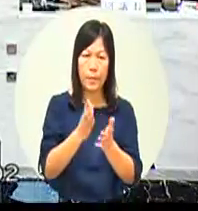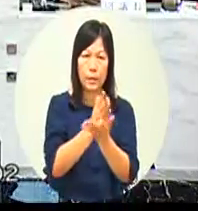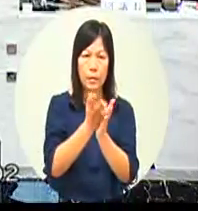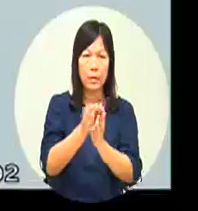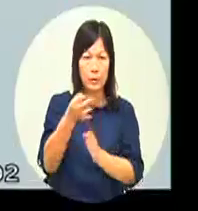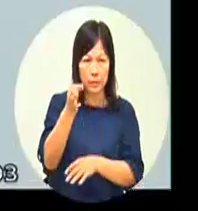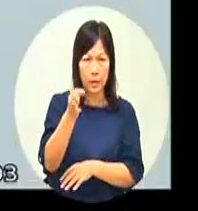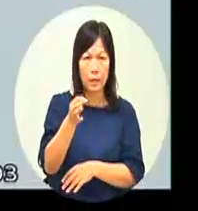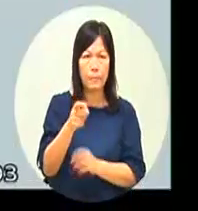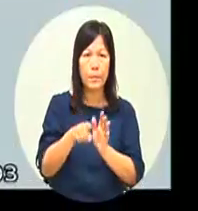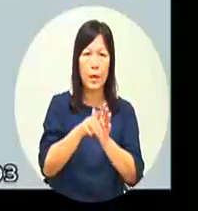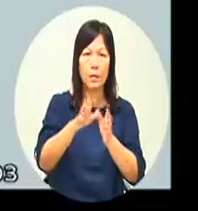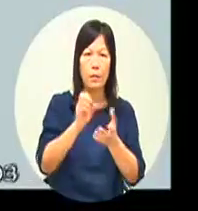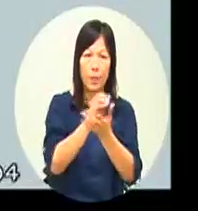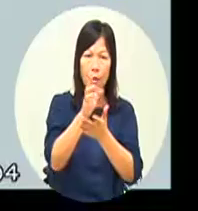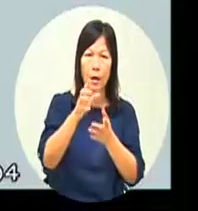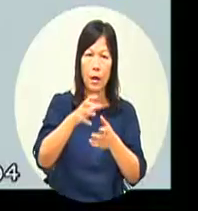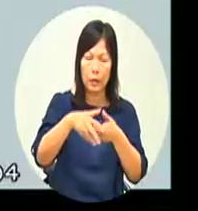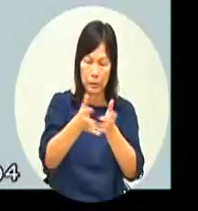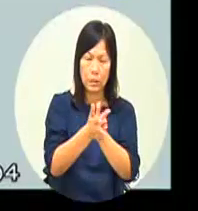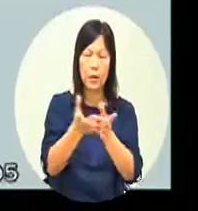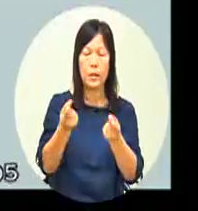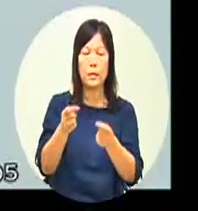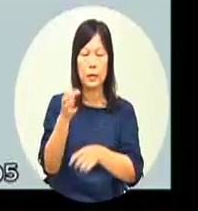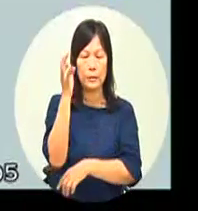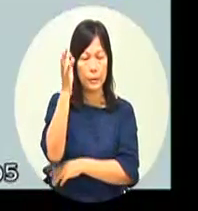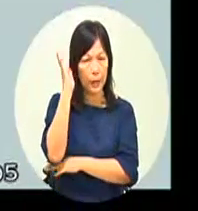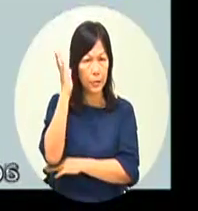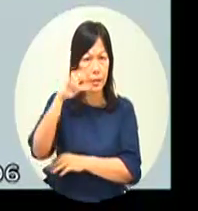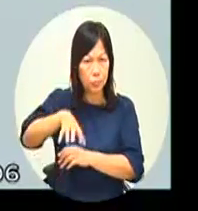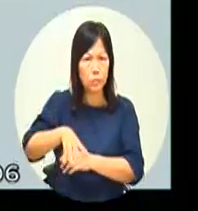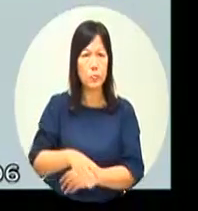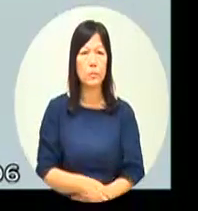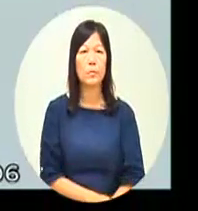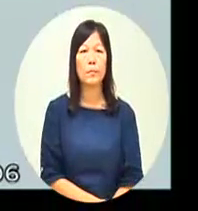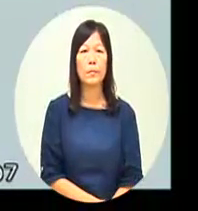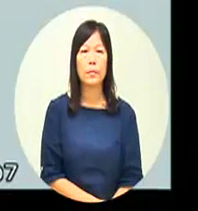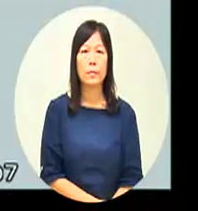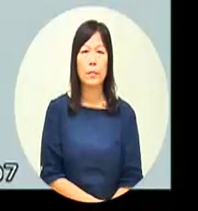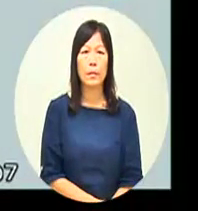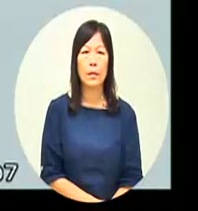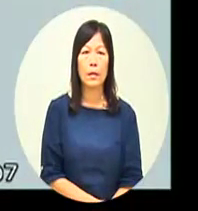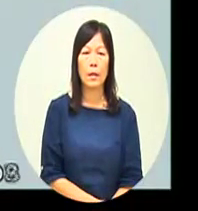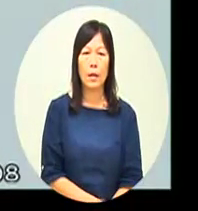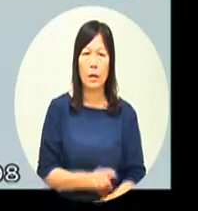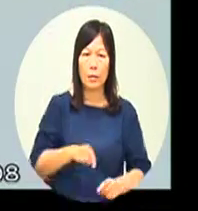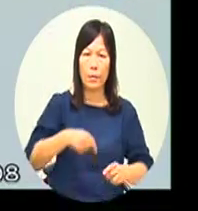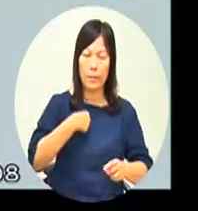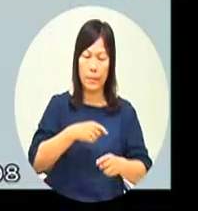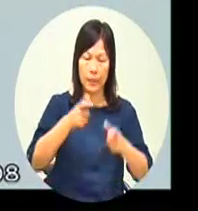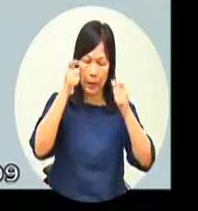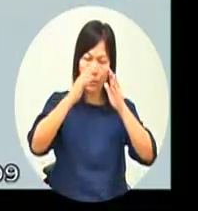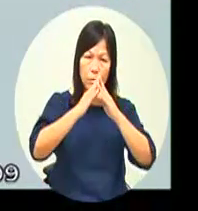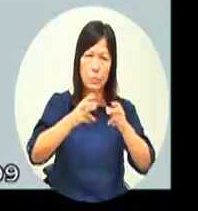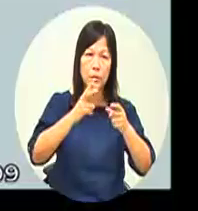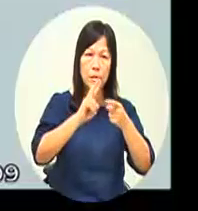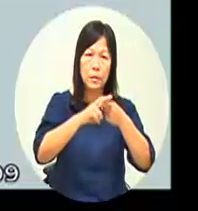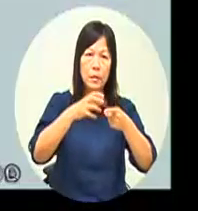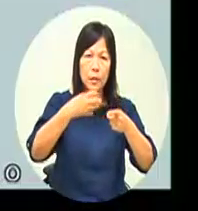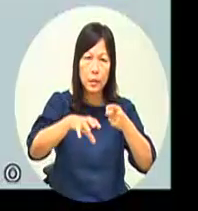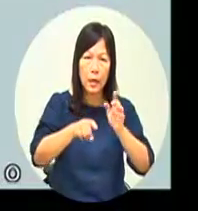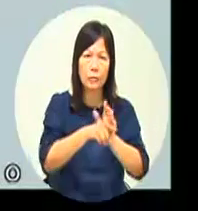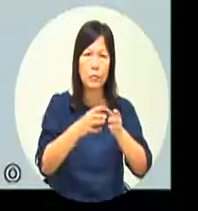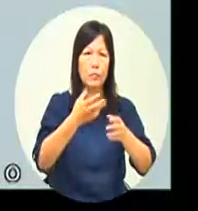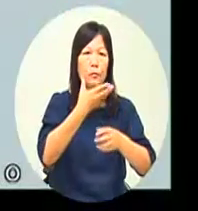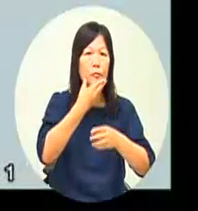财经，报告机关高雄市政府财政局，案由本市林雅区福和段